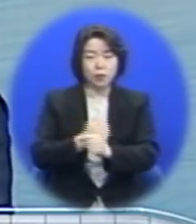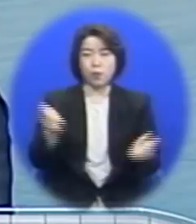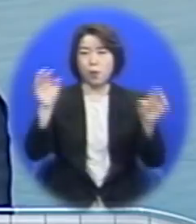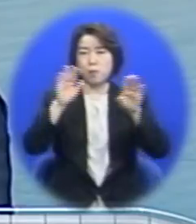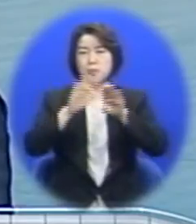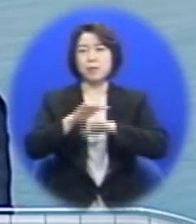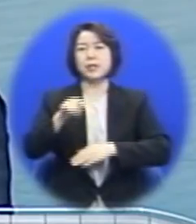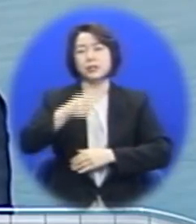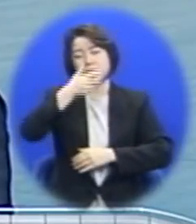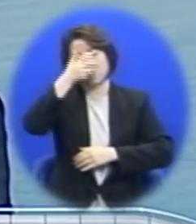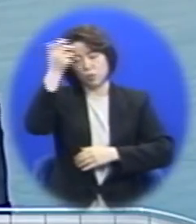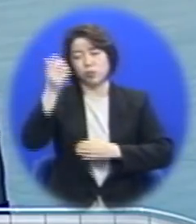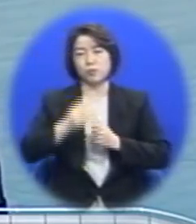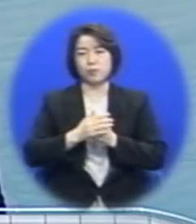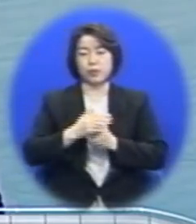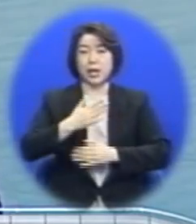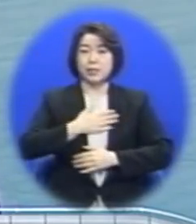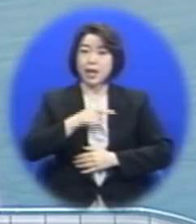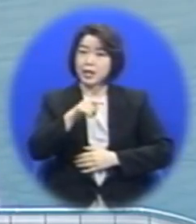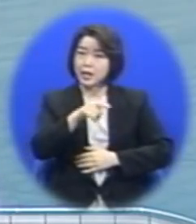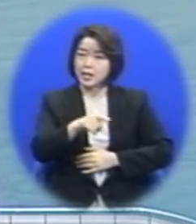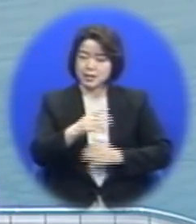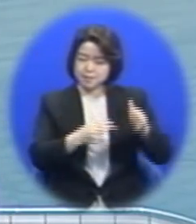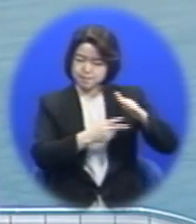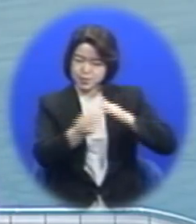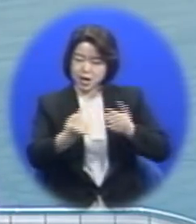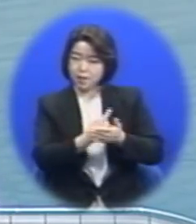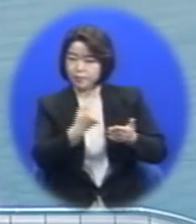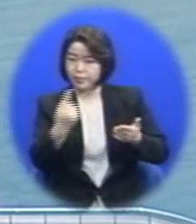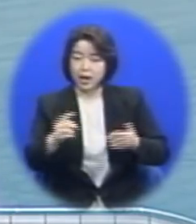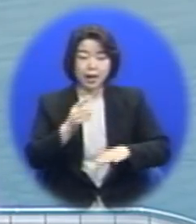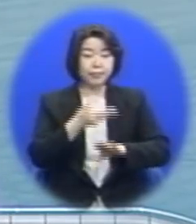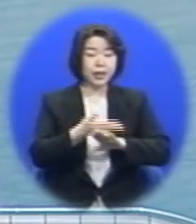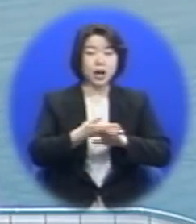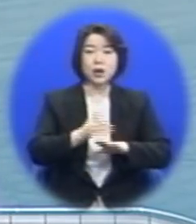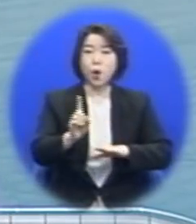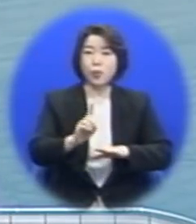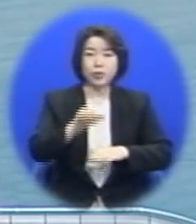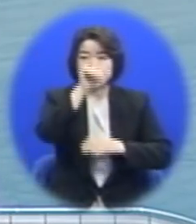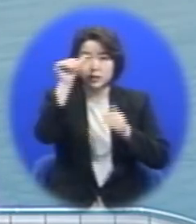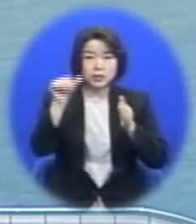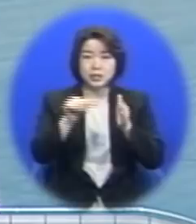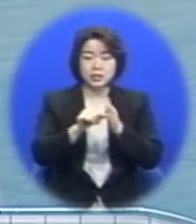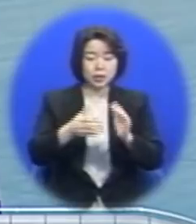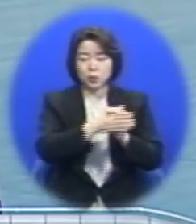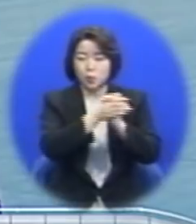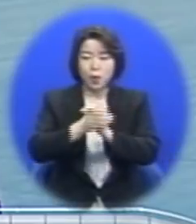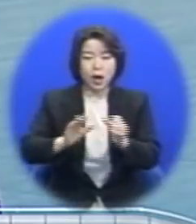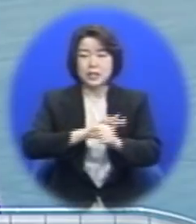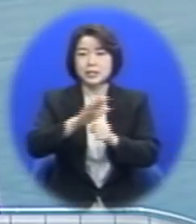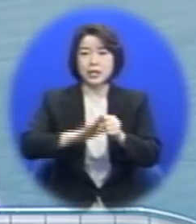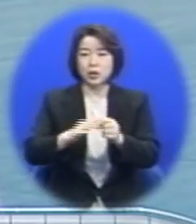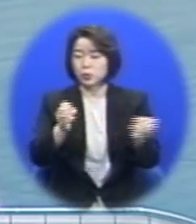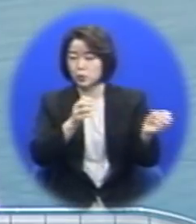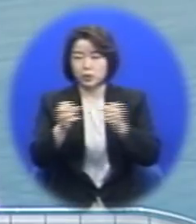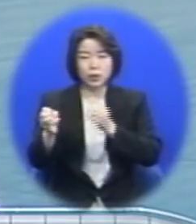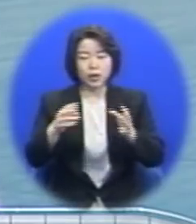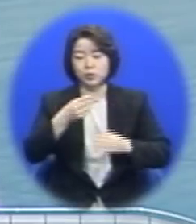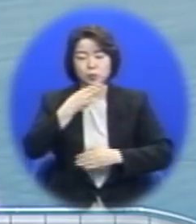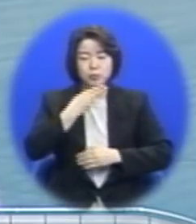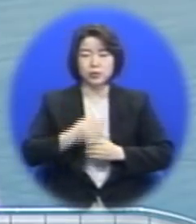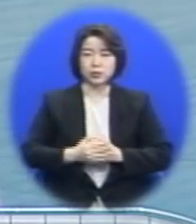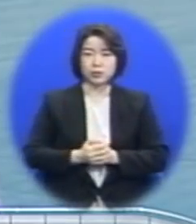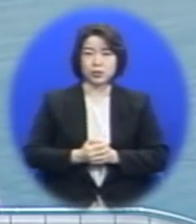그것을 꿈꾼다. 나에게 이제 이 비전을 떠나서 다른 어떤 인생도, 우정도, 사랑도, 대화도 존재할 수